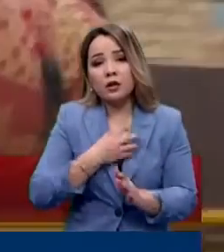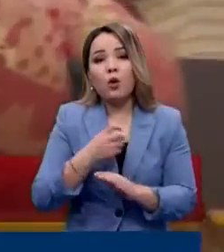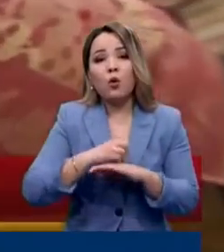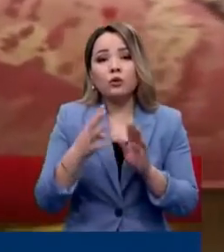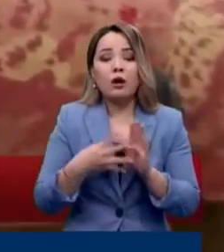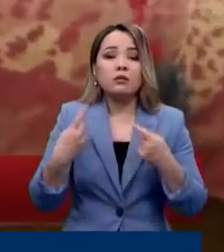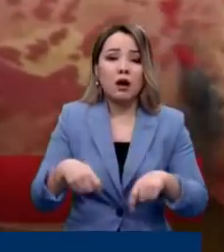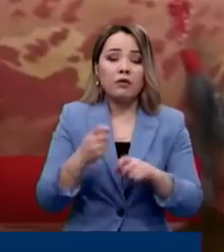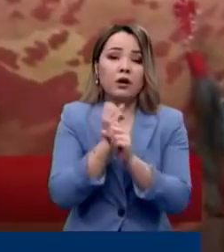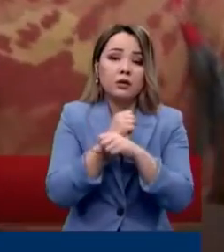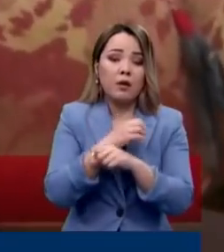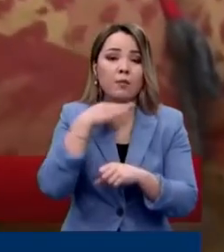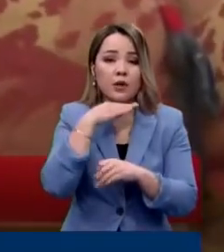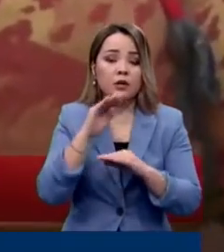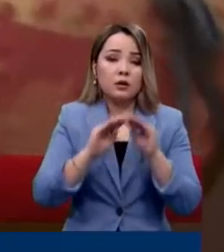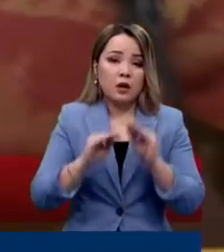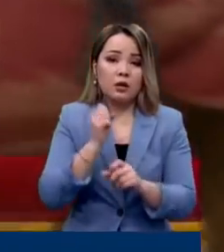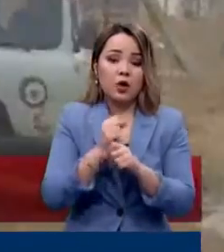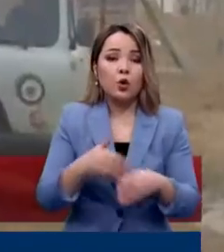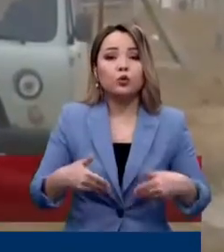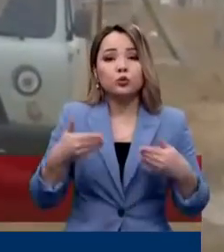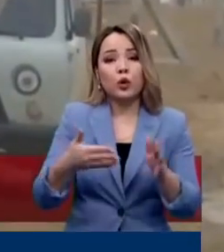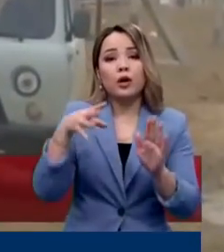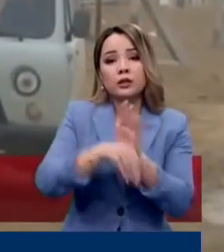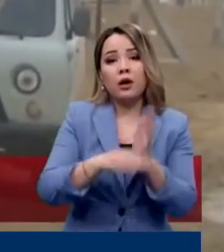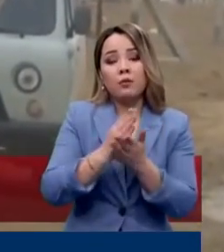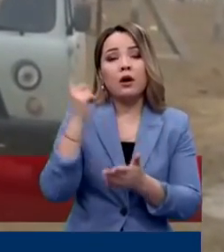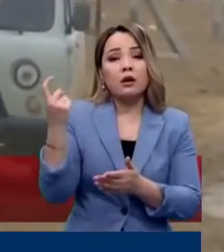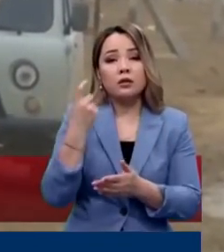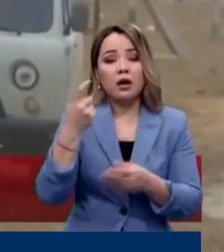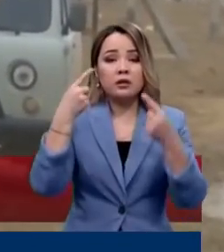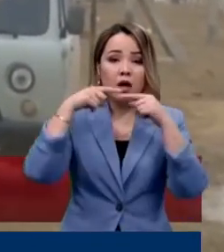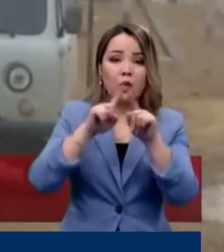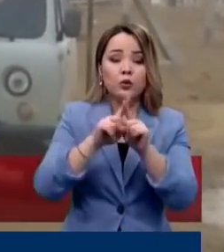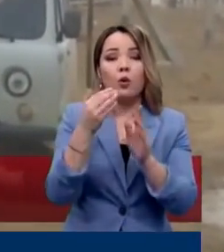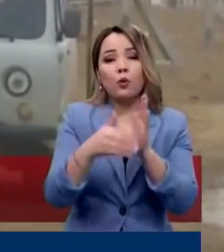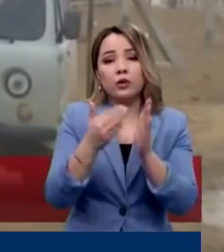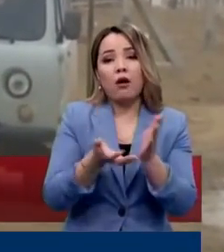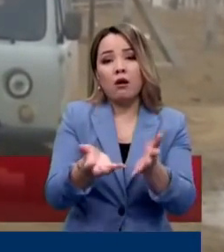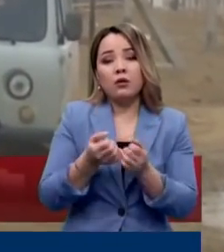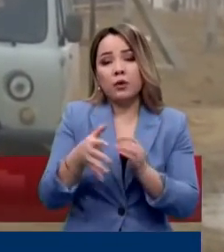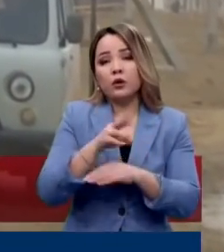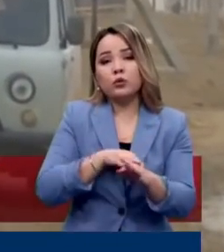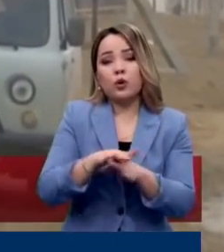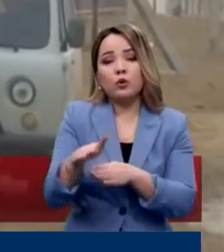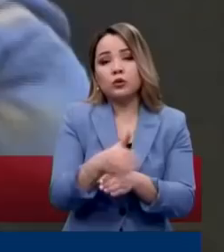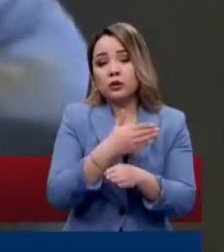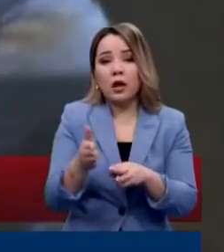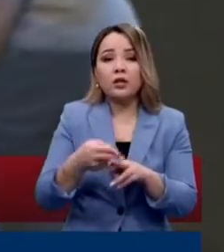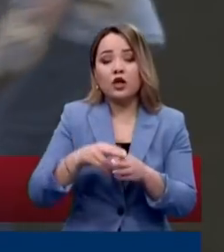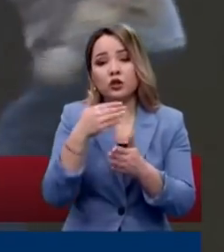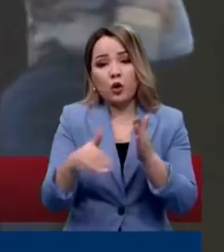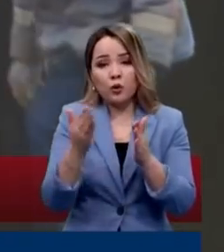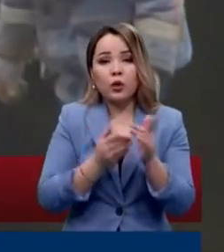тауар тізіміне түйе етін енгізу сынды ұсыныстар айтылды. Агротехникаларға арналған утиль алымы түбегейлі жоюды да талап етті.